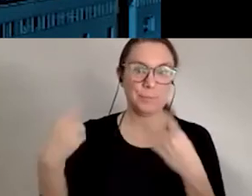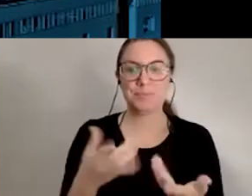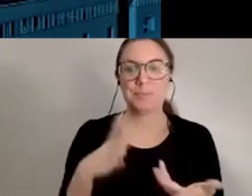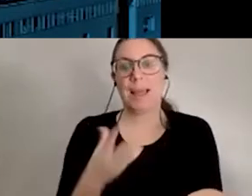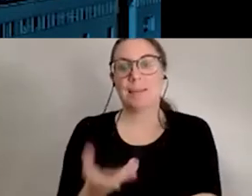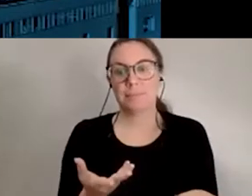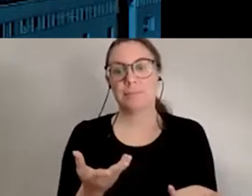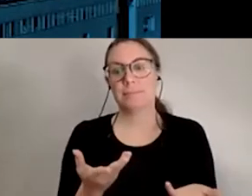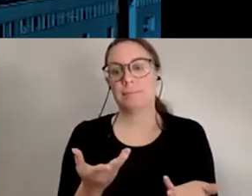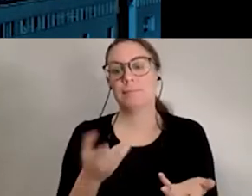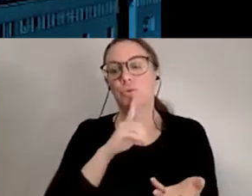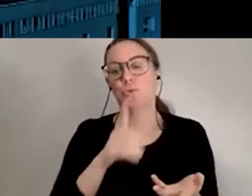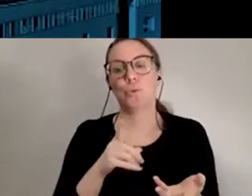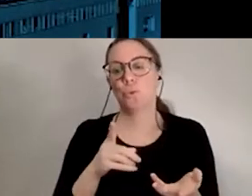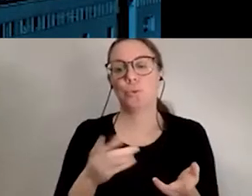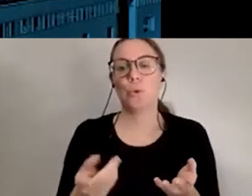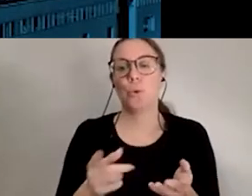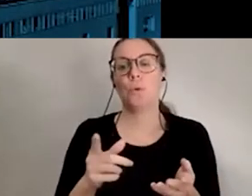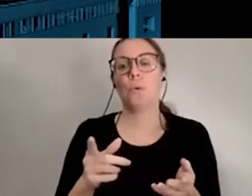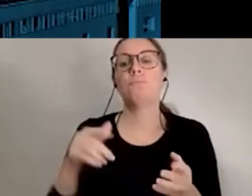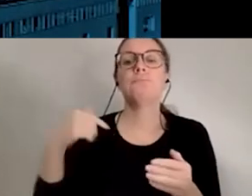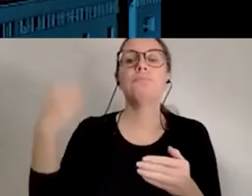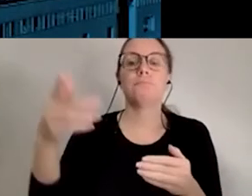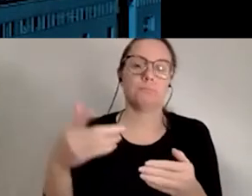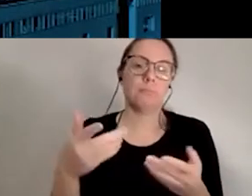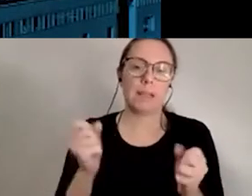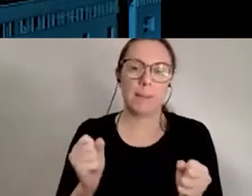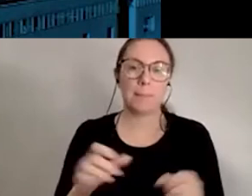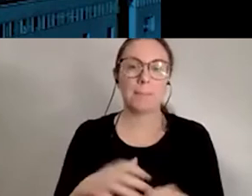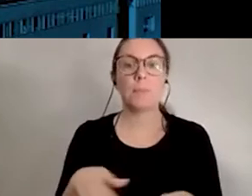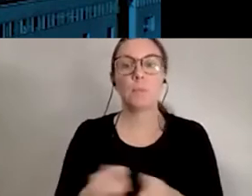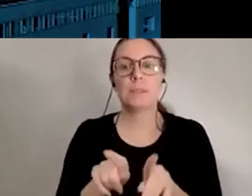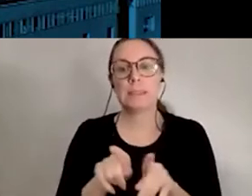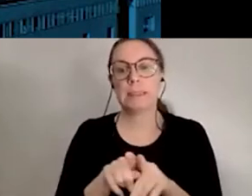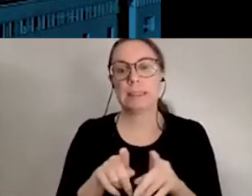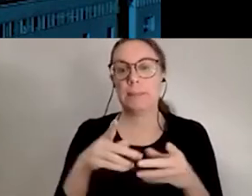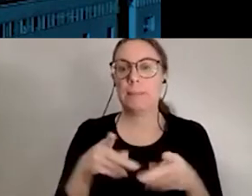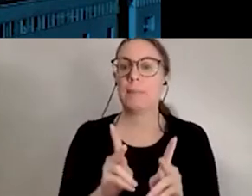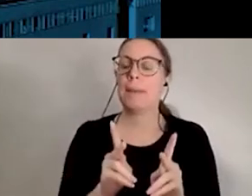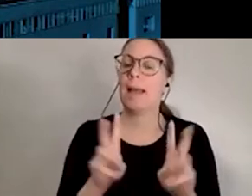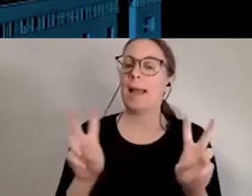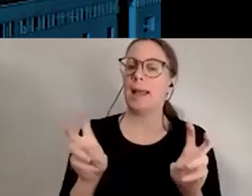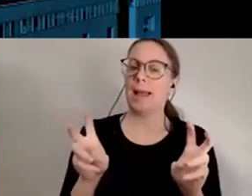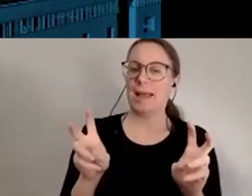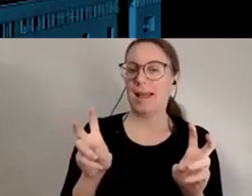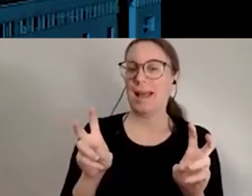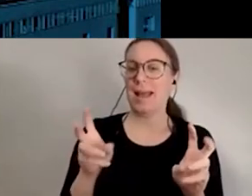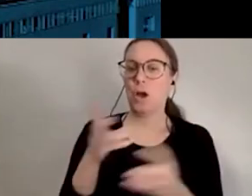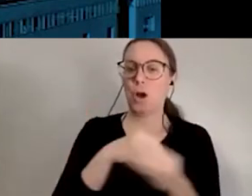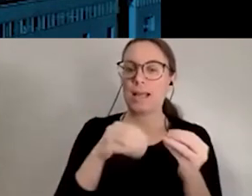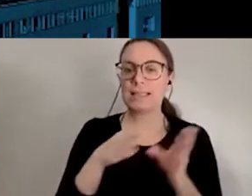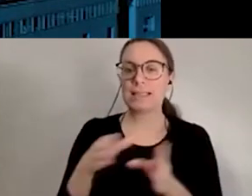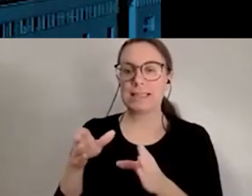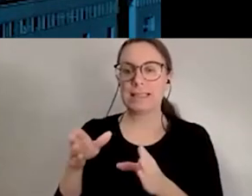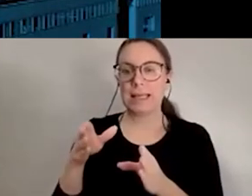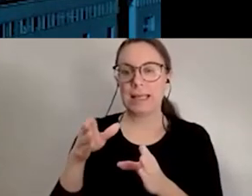remise. Et puis, ça vous laisse le temps d'organiser le Québec à Lyon 2, où on viendra vous voir avec un grand plaisir.